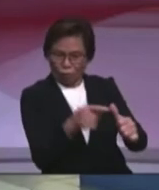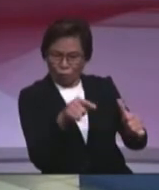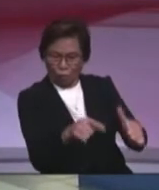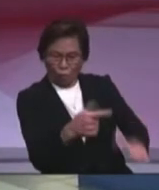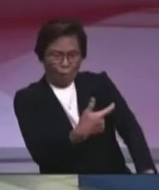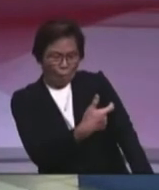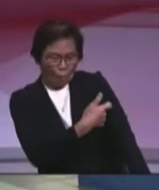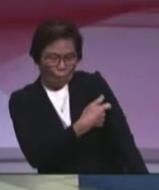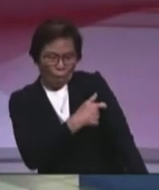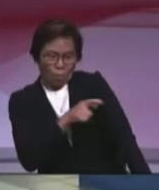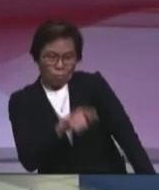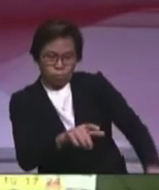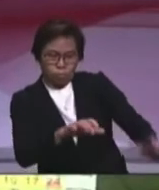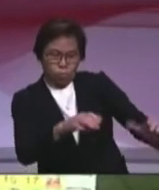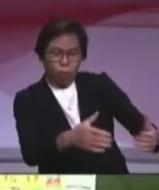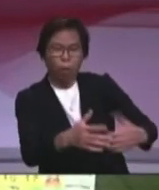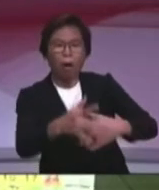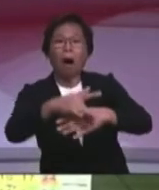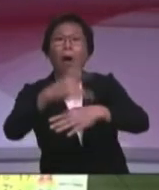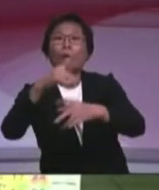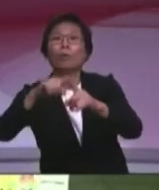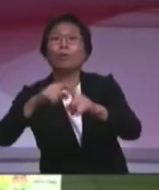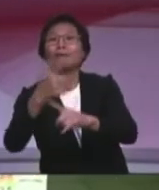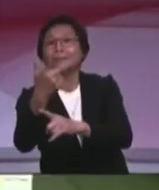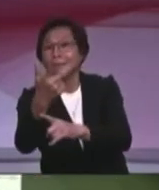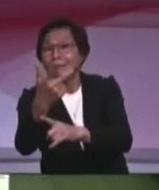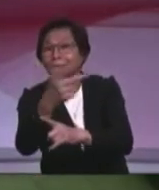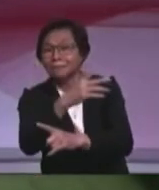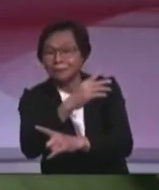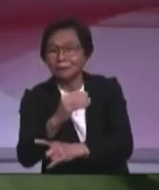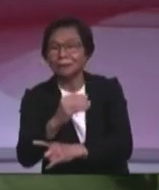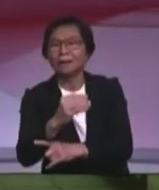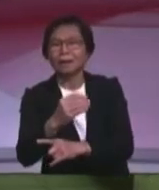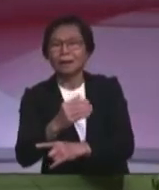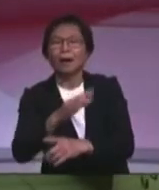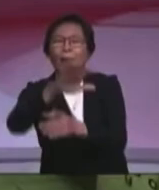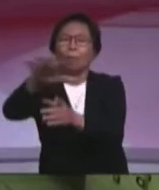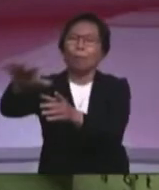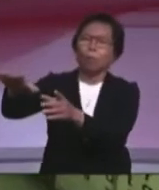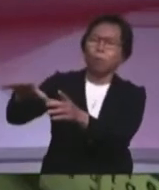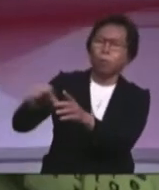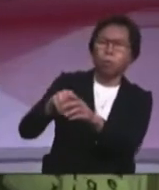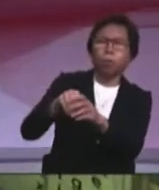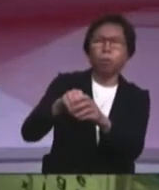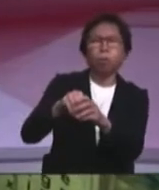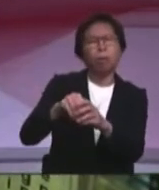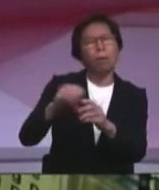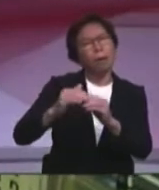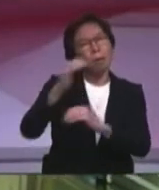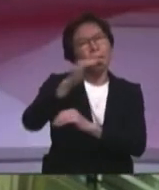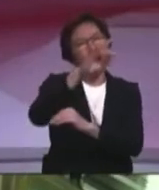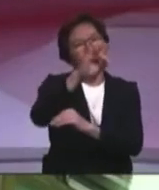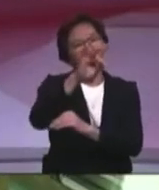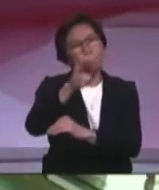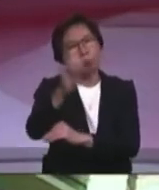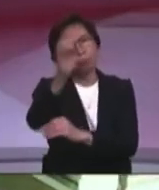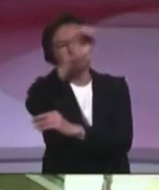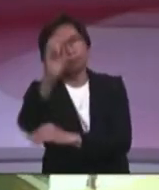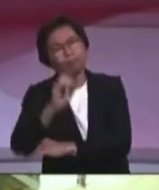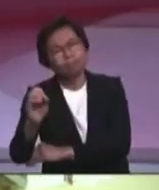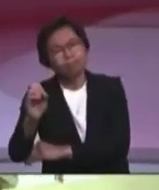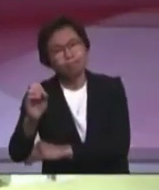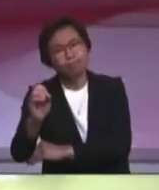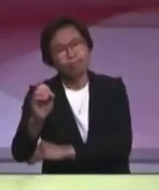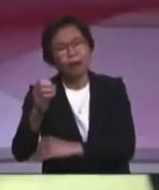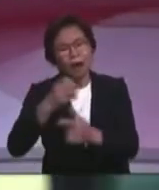dijangka m15x ini adalah pada awal Mas dan dapat meliputi lebih daripada 80 peratus